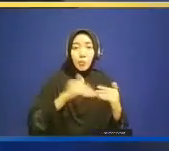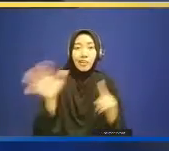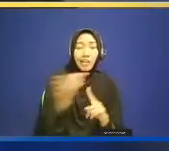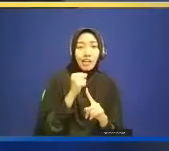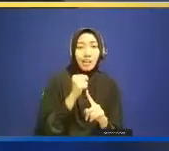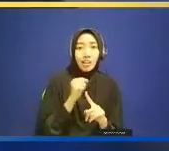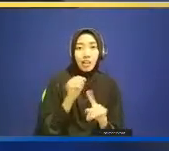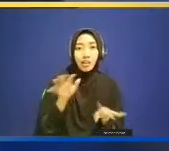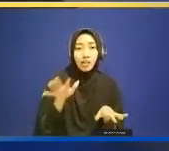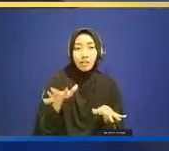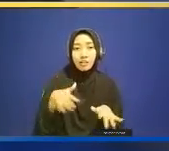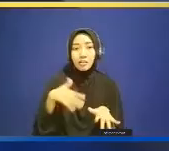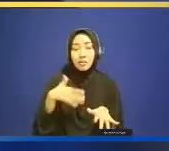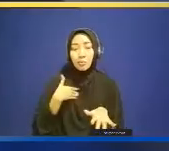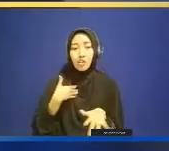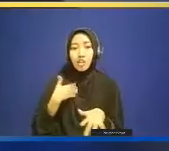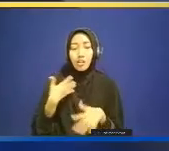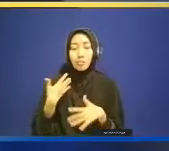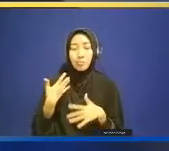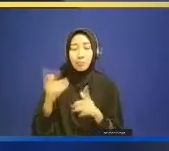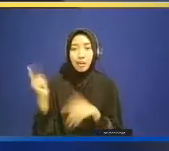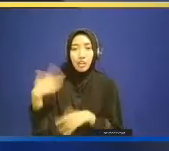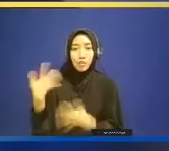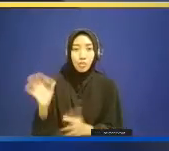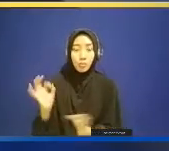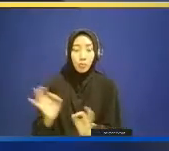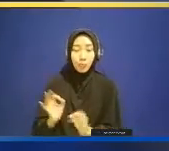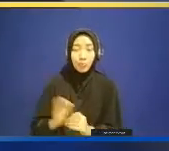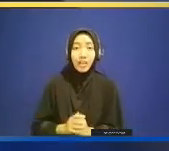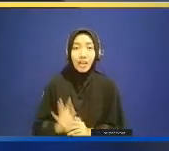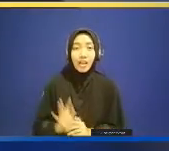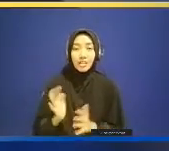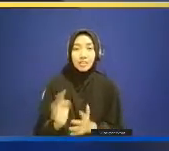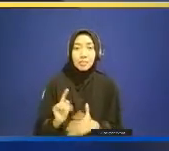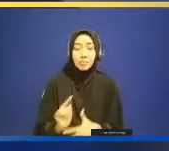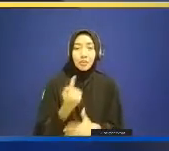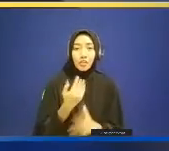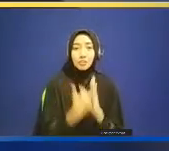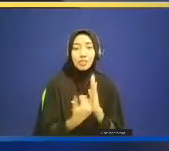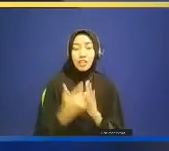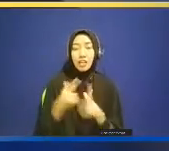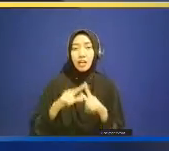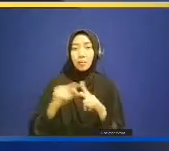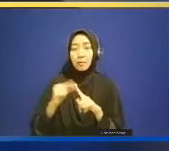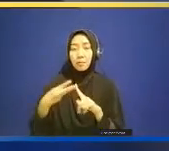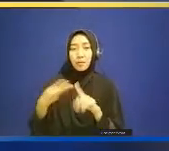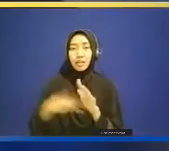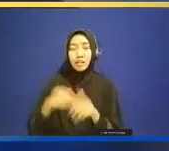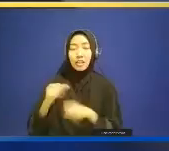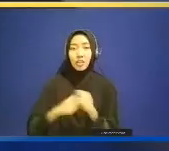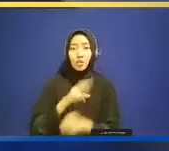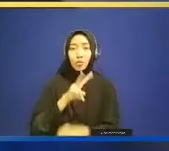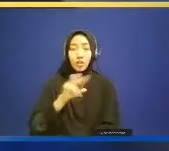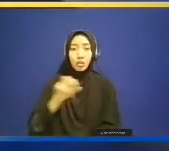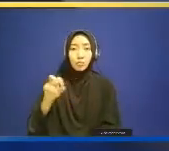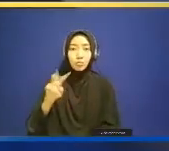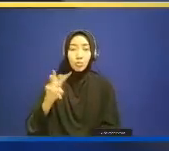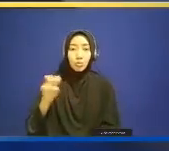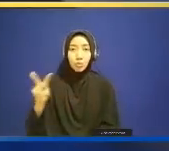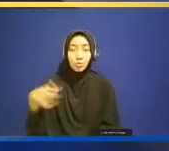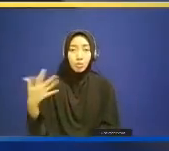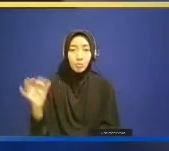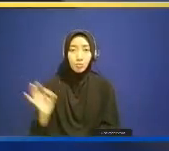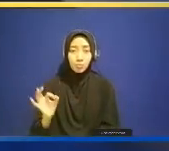dimiliki oleh pemerintah pada saat ini dan juga prioritas kebijakan APBN 2022 tadi Pak Febri juga sudah